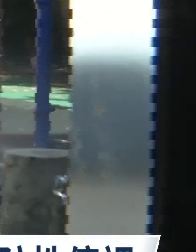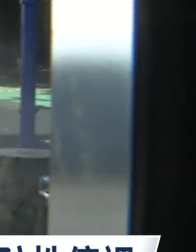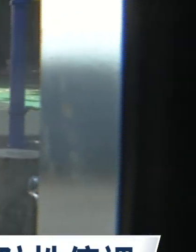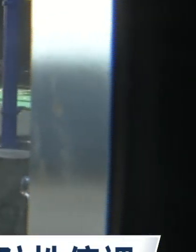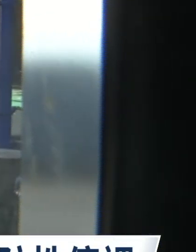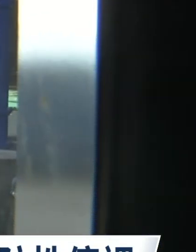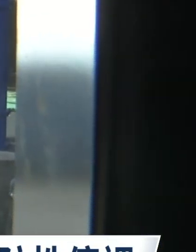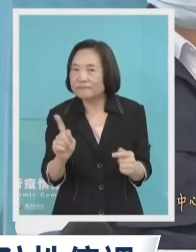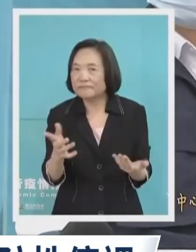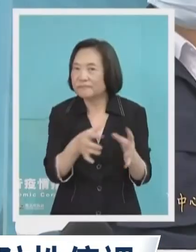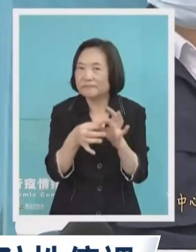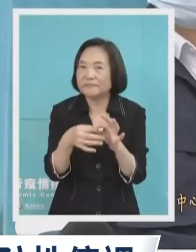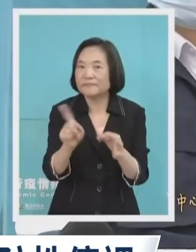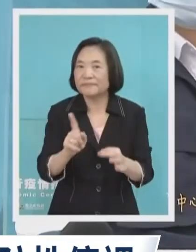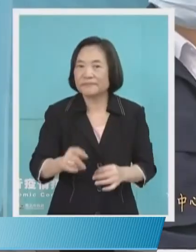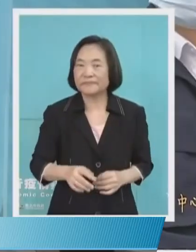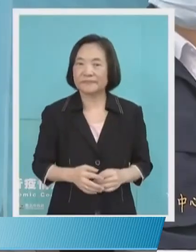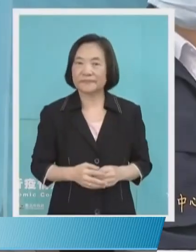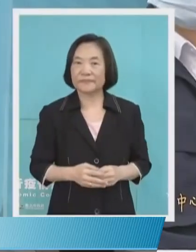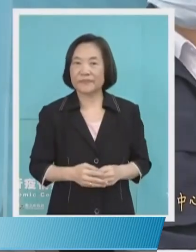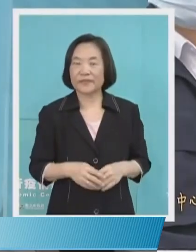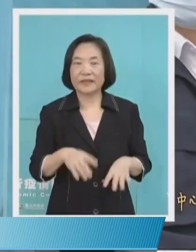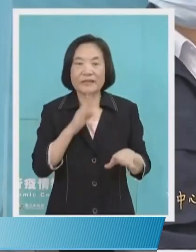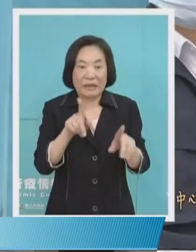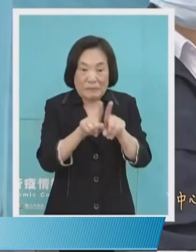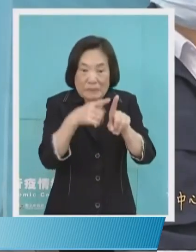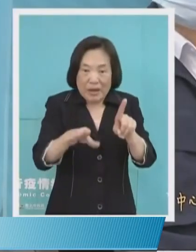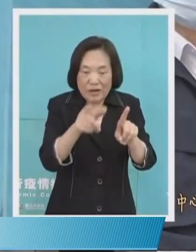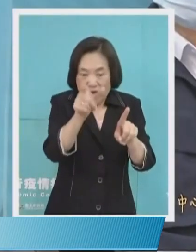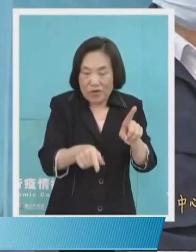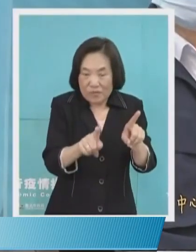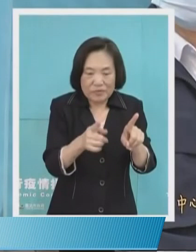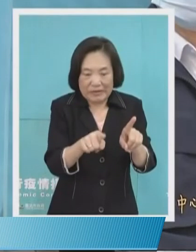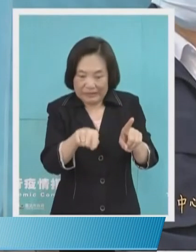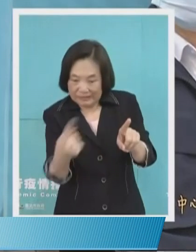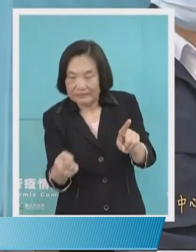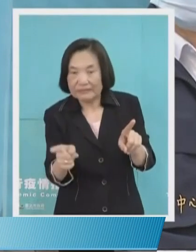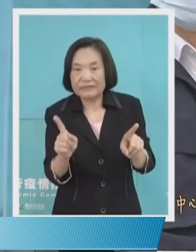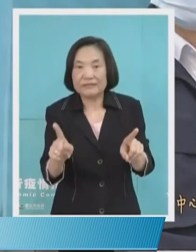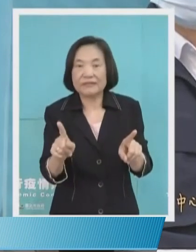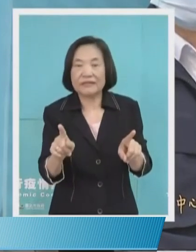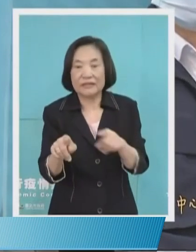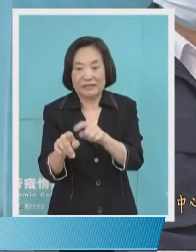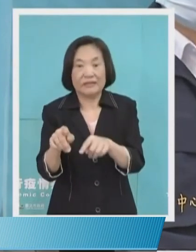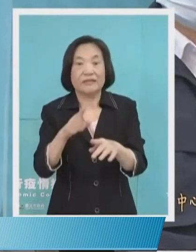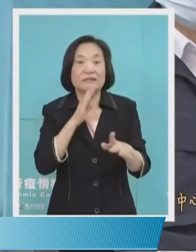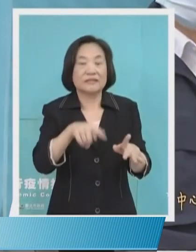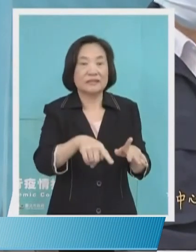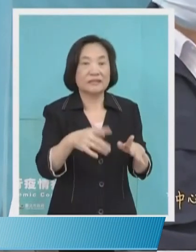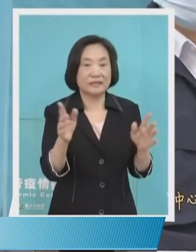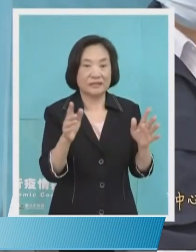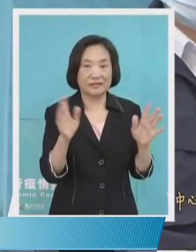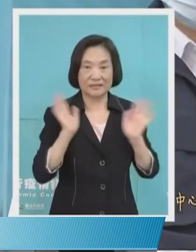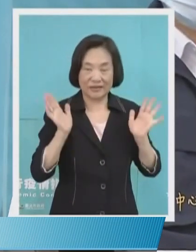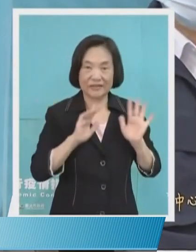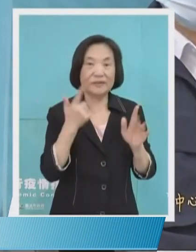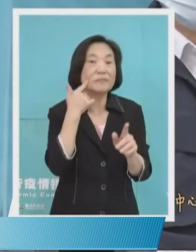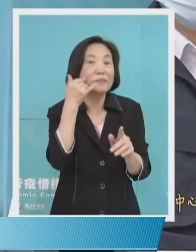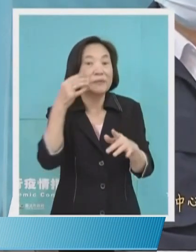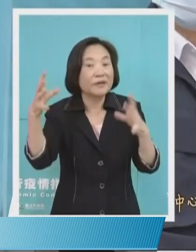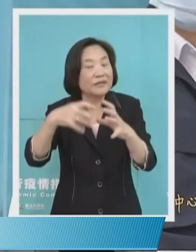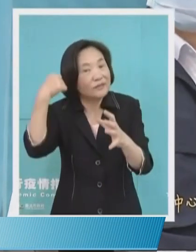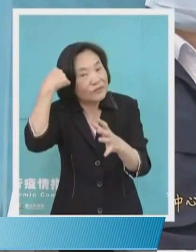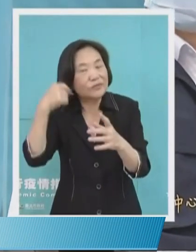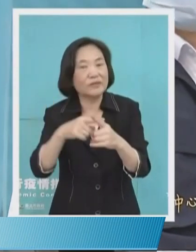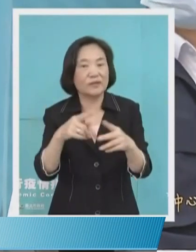性居隔50人。 第二圈的部分，也是我们这些指标个案的同学、家长或他的同住家人，在台北市的文山区有